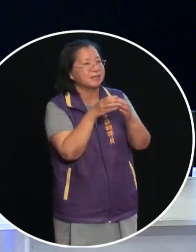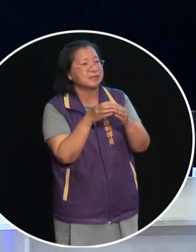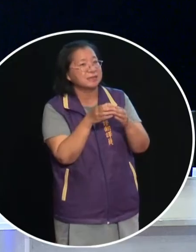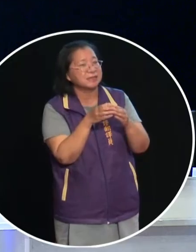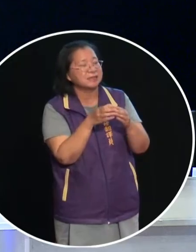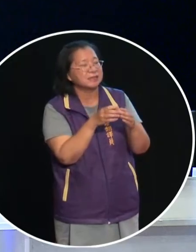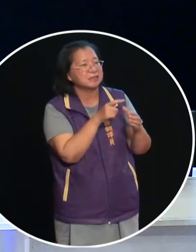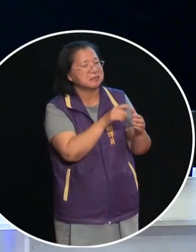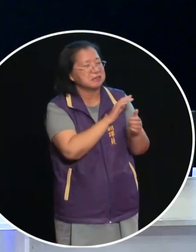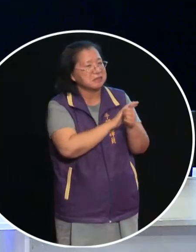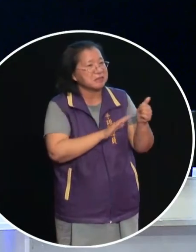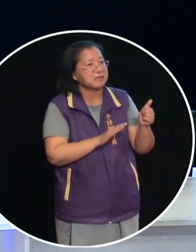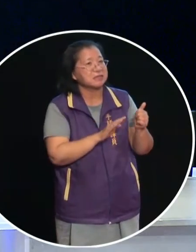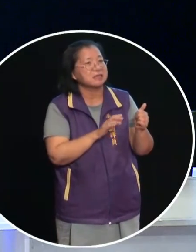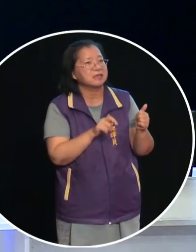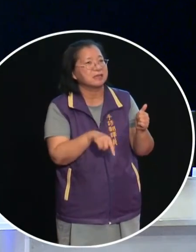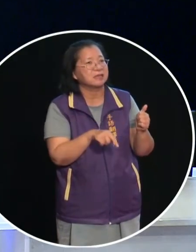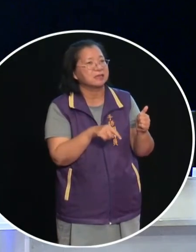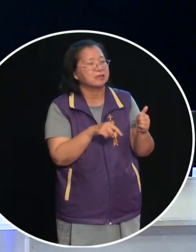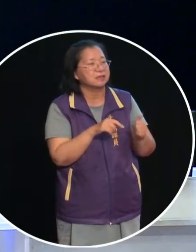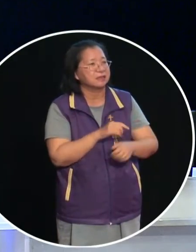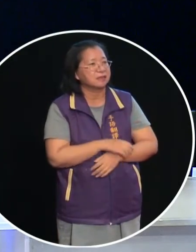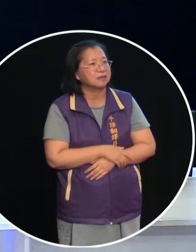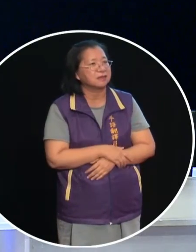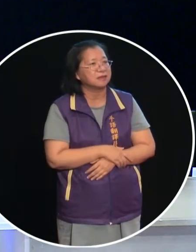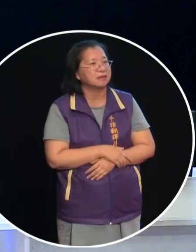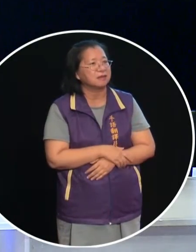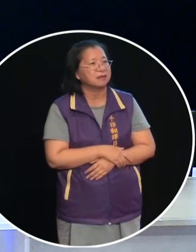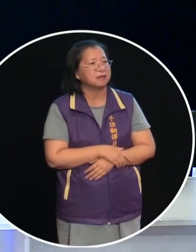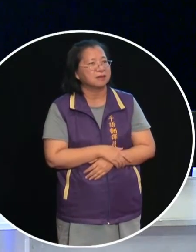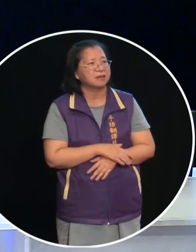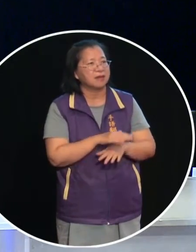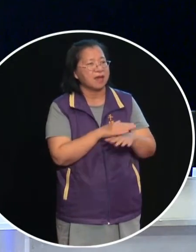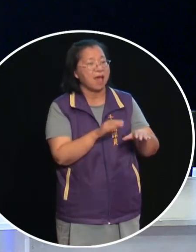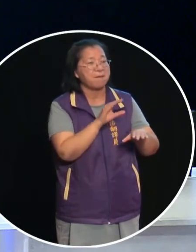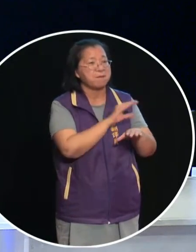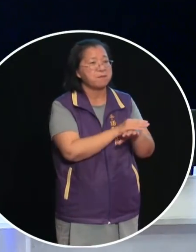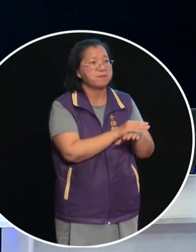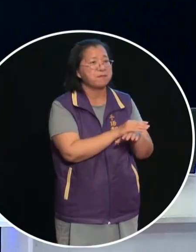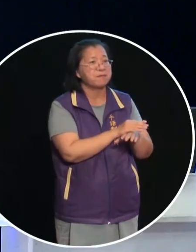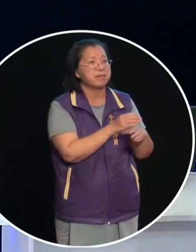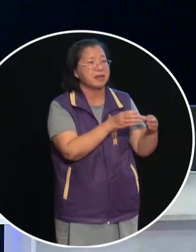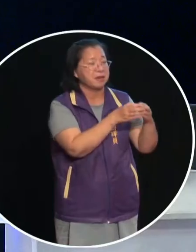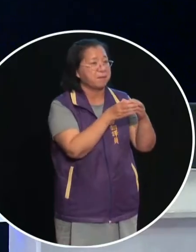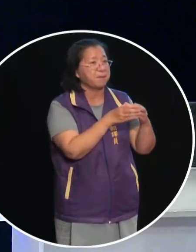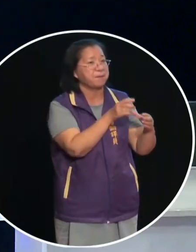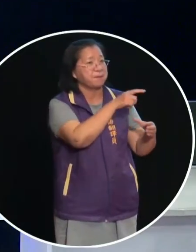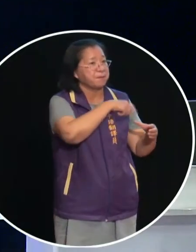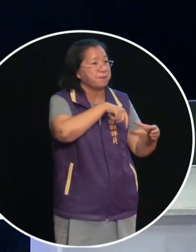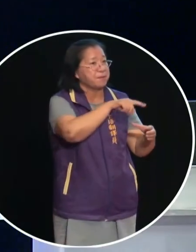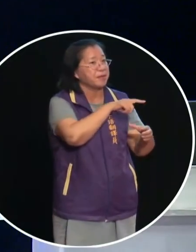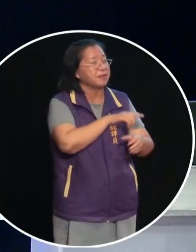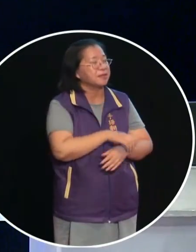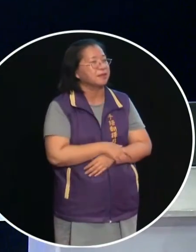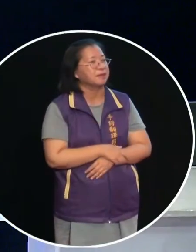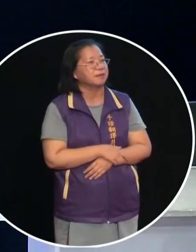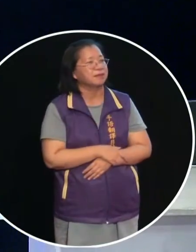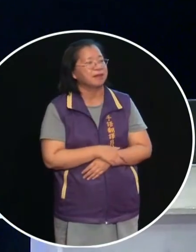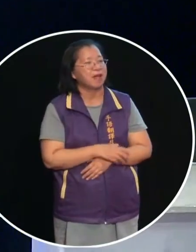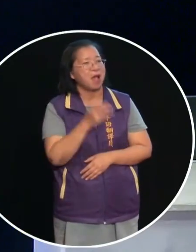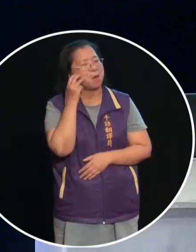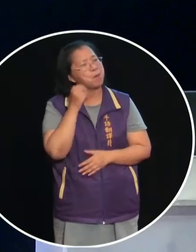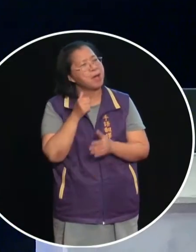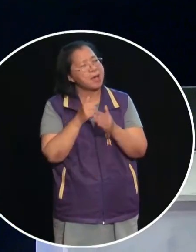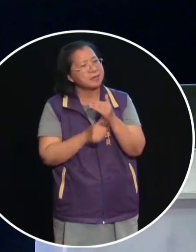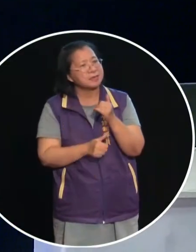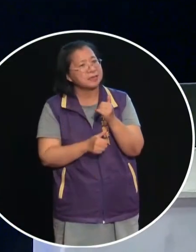的影响力是要看每个派系。其实例如安倍派之前安倍先生的控制力非常强，不过马先派